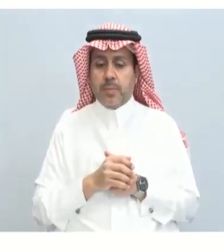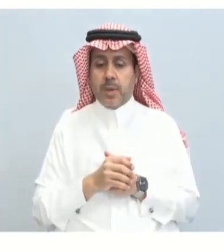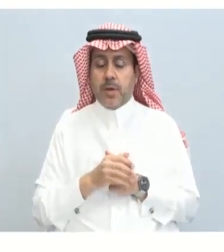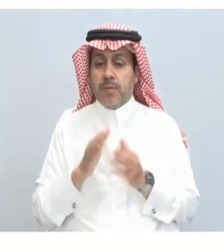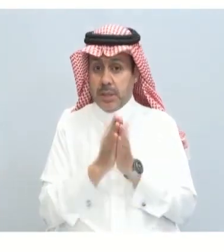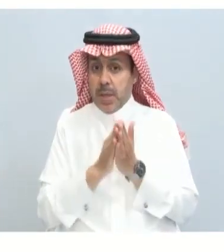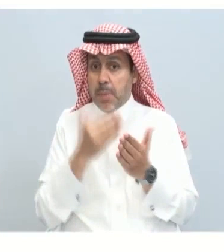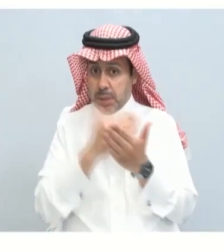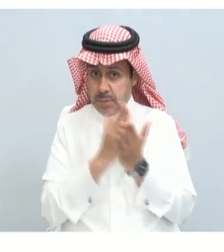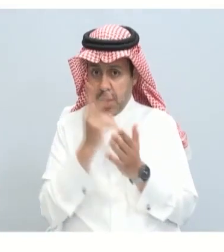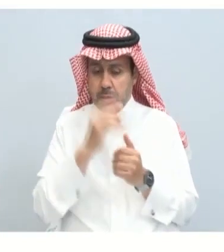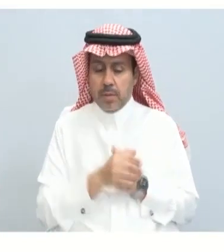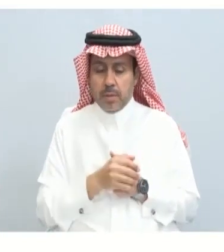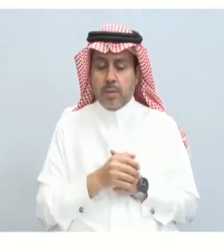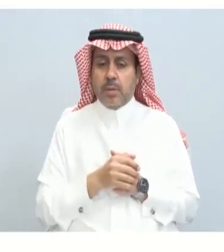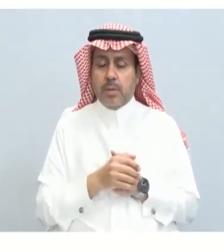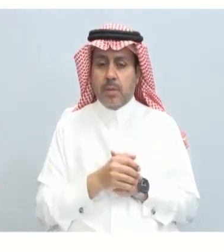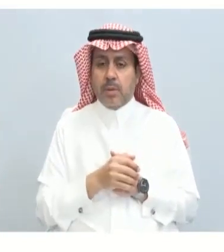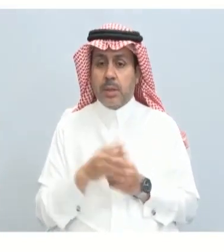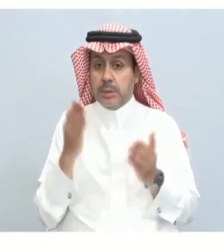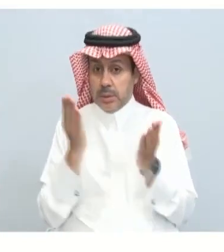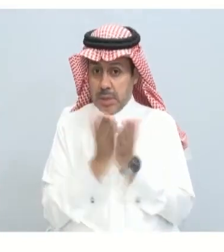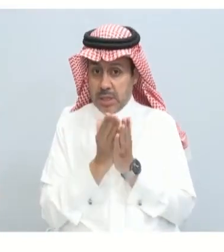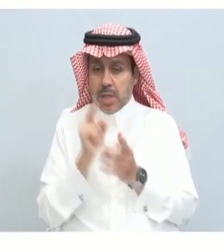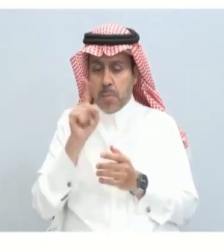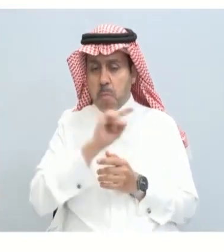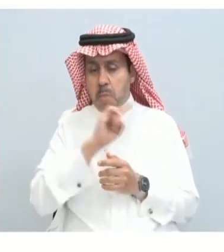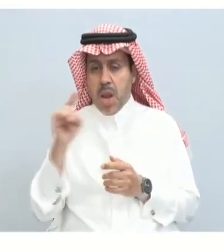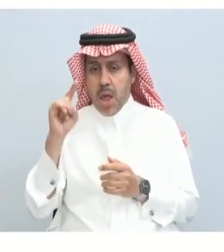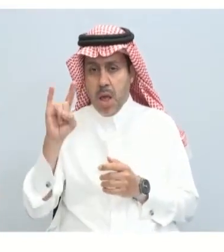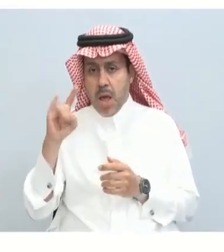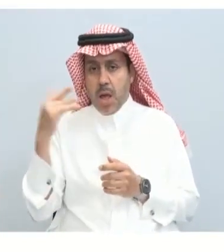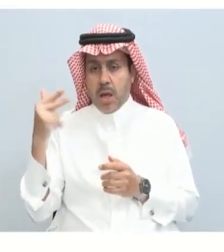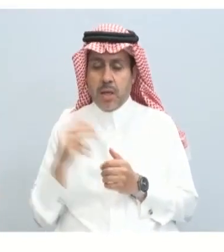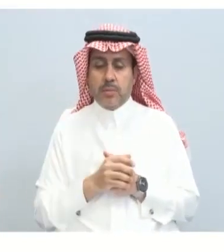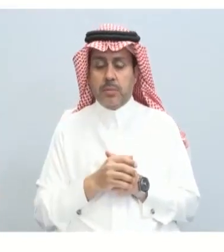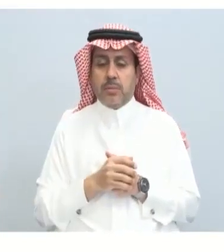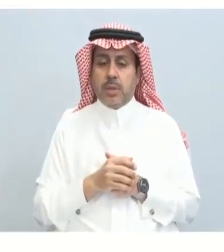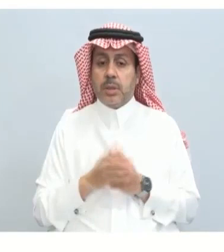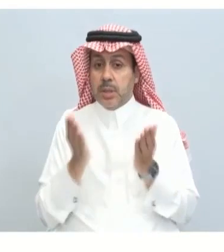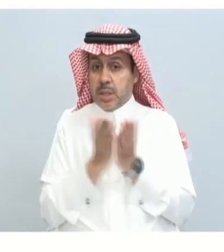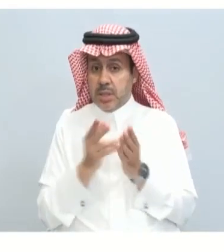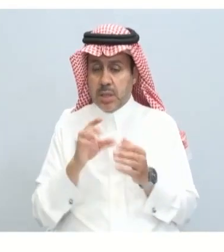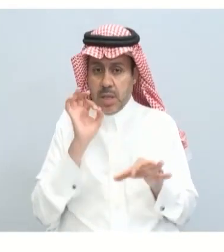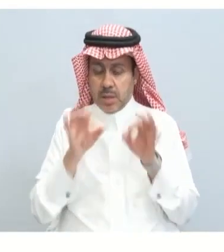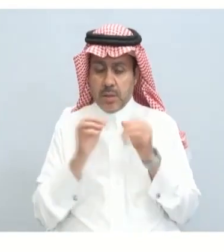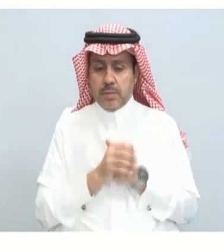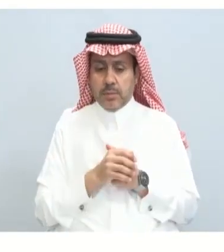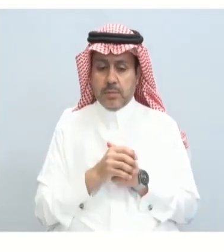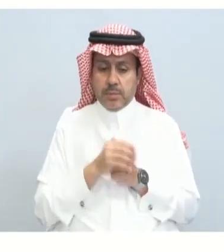ينقسم الى قسمين القسم الاول منهم يتحدث فيها عن الدراسات البلاغيه والقسم الثاني يكون حديث فيها للدراسات النقديه